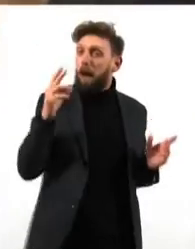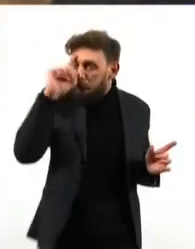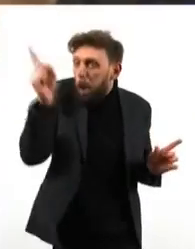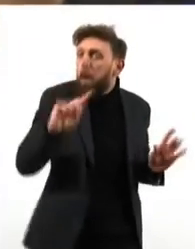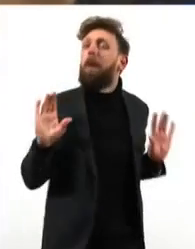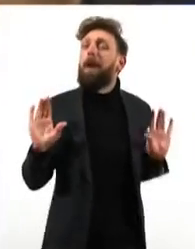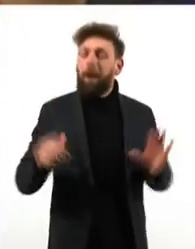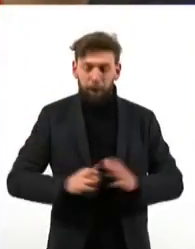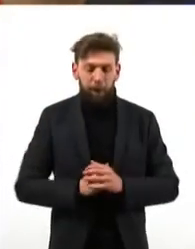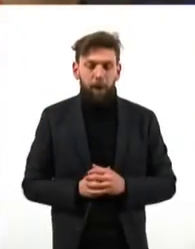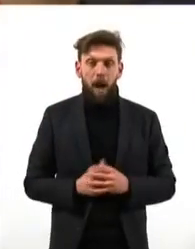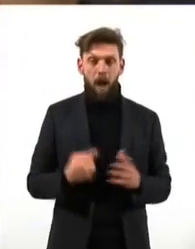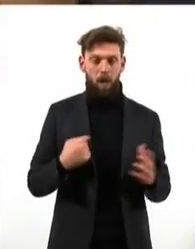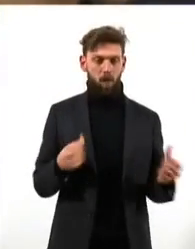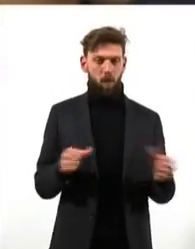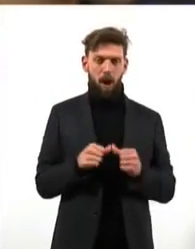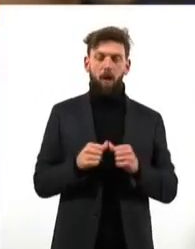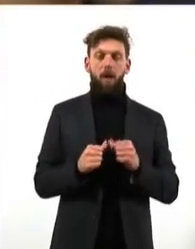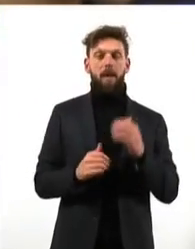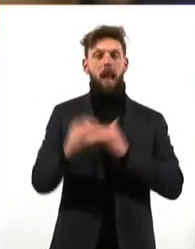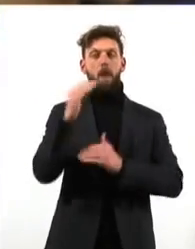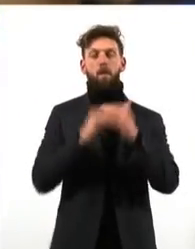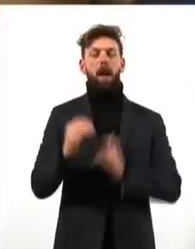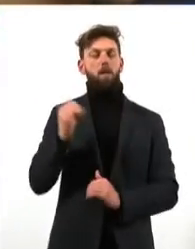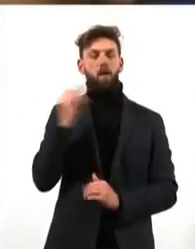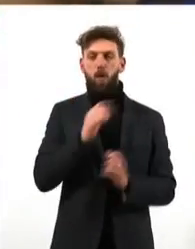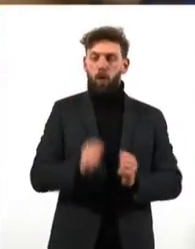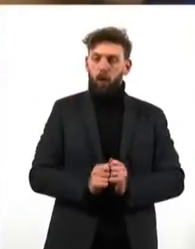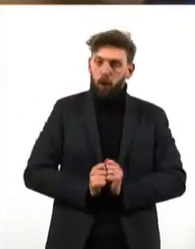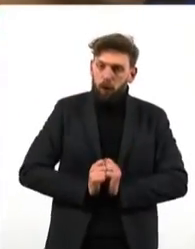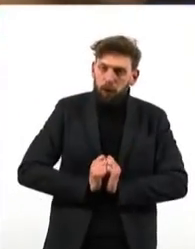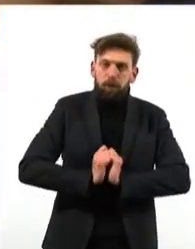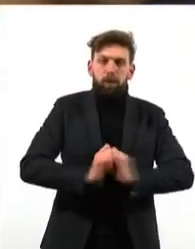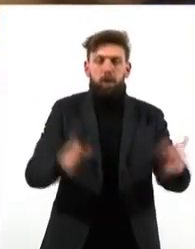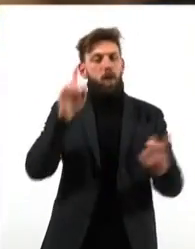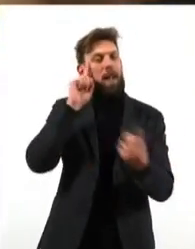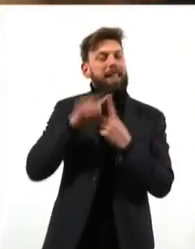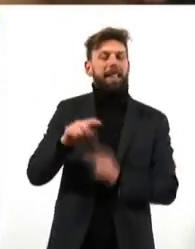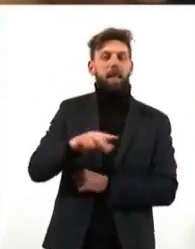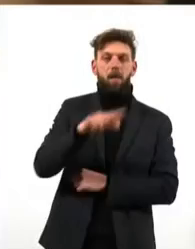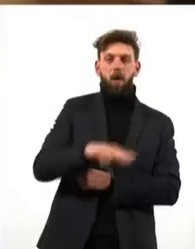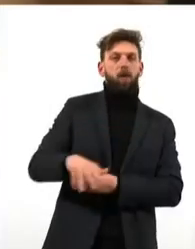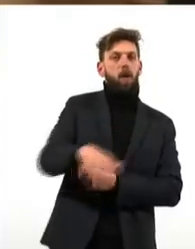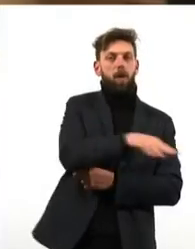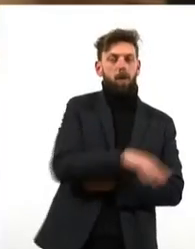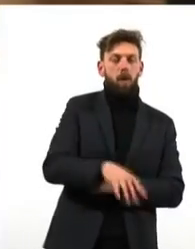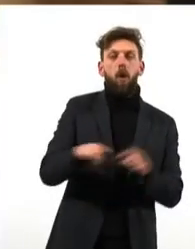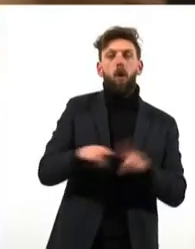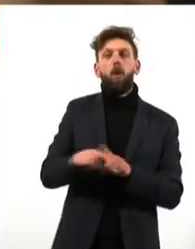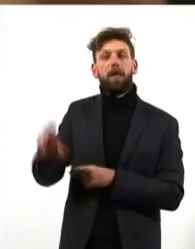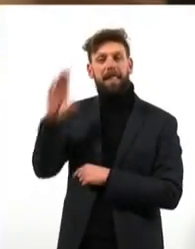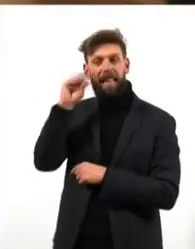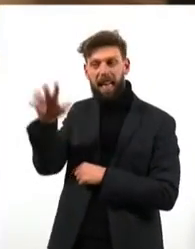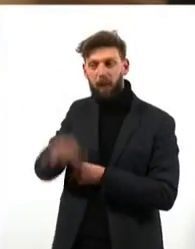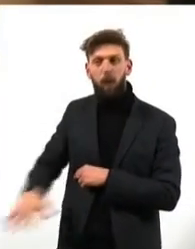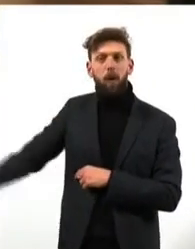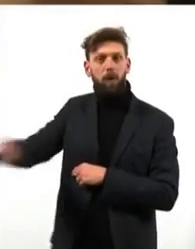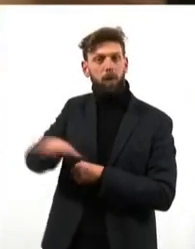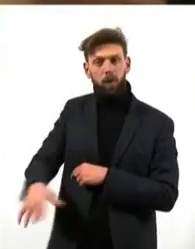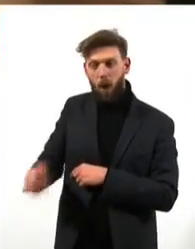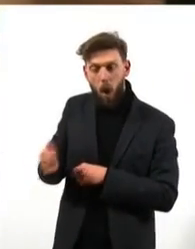je lancerais un plan d'urgence concernant ces logements et ces étudiants qui sont à l'heure qu'il est encore en train